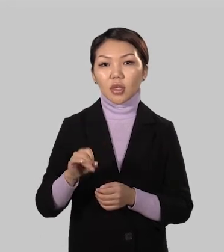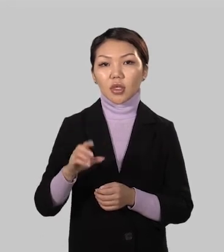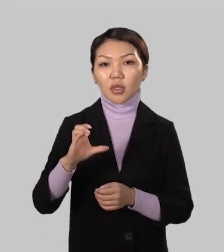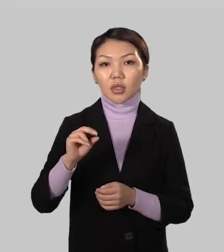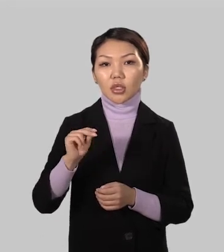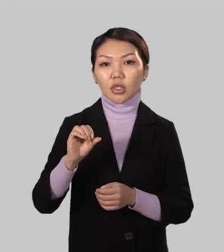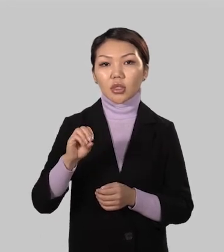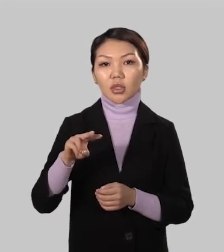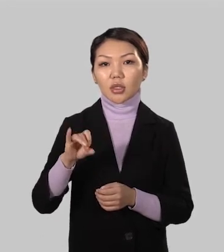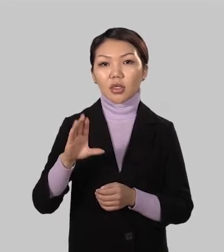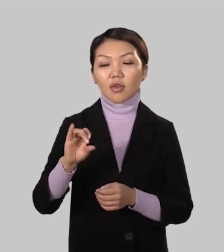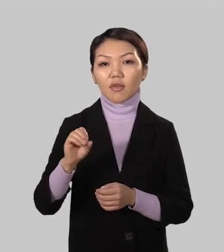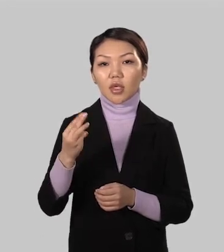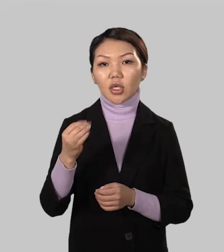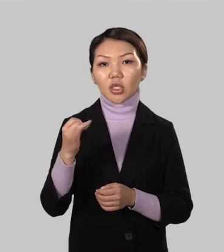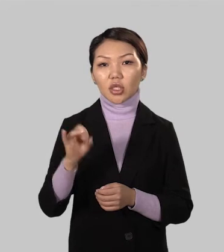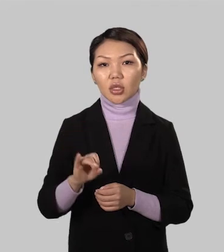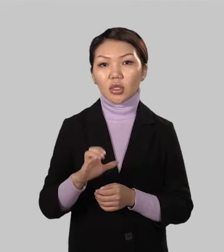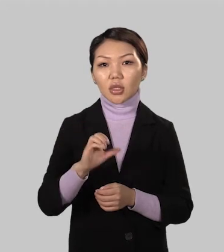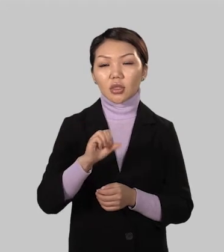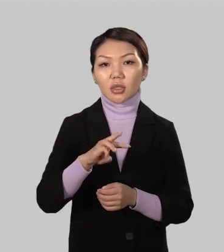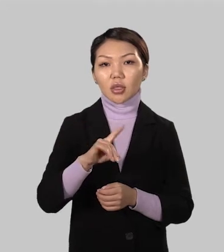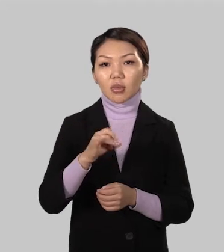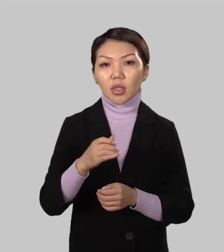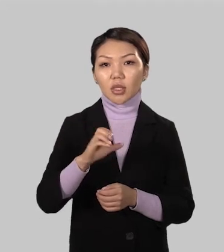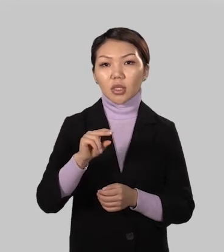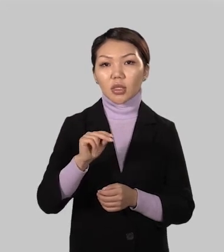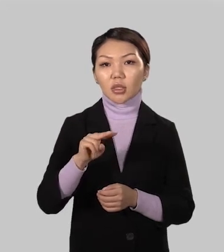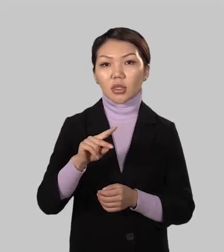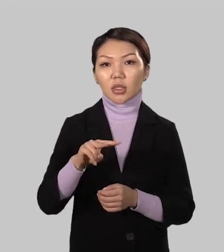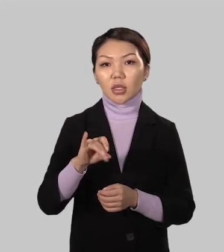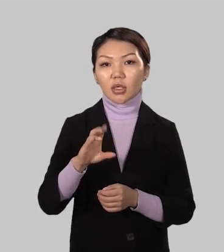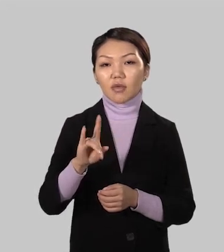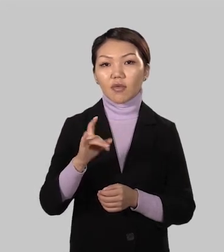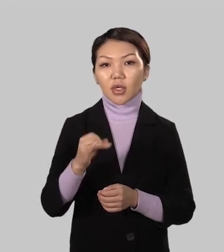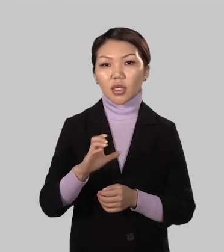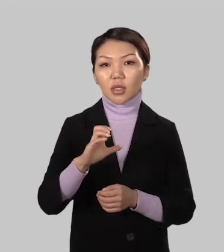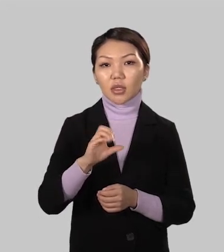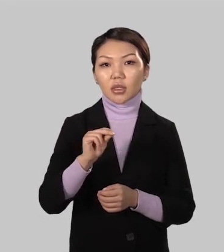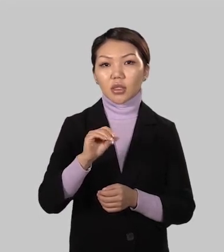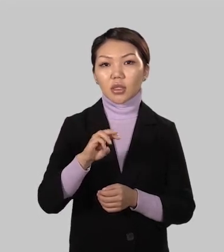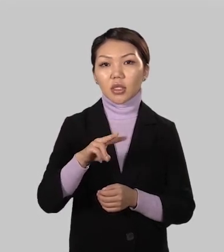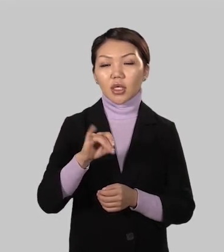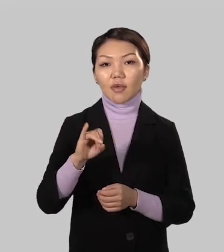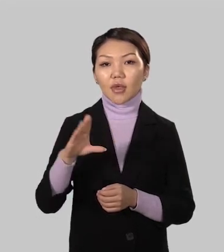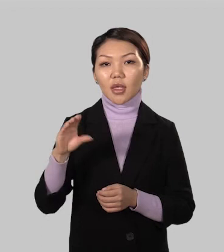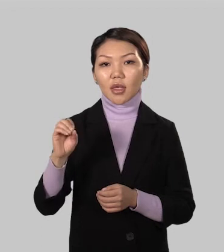счастливей ший самый счастливый счастливее всех